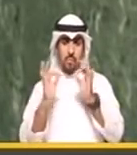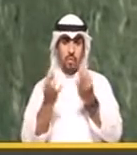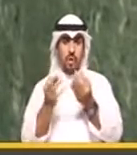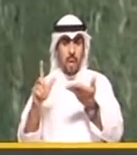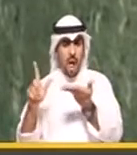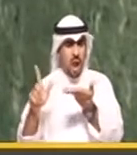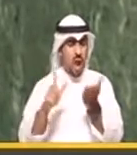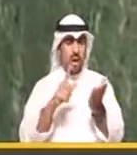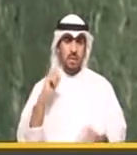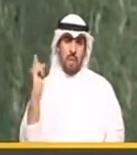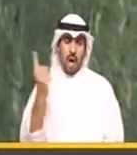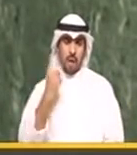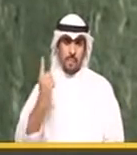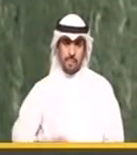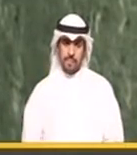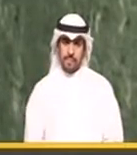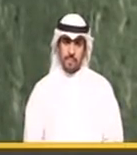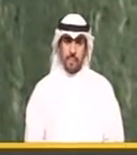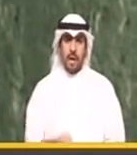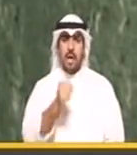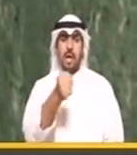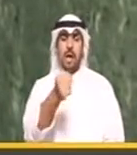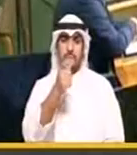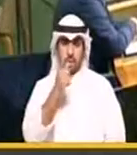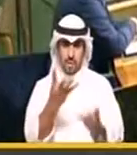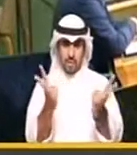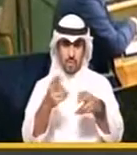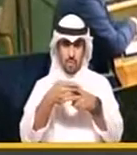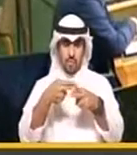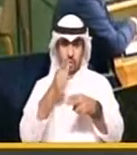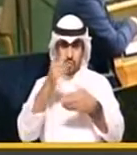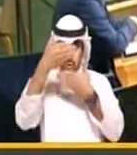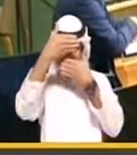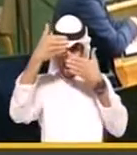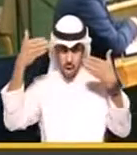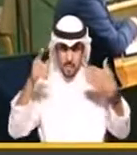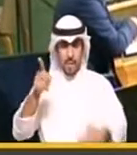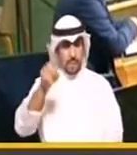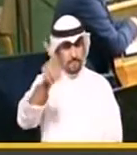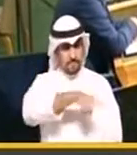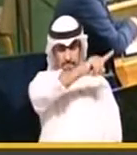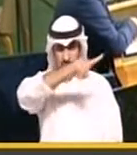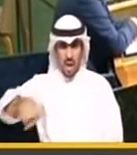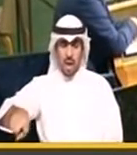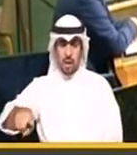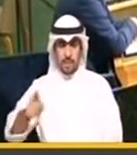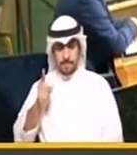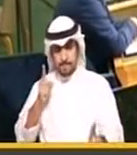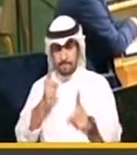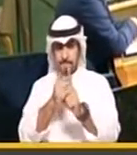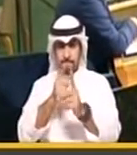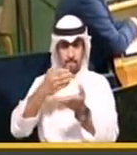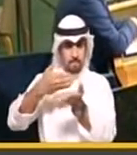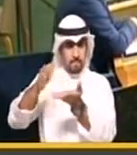في العالم كلمه الكويت اكدت ان الارهاب ظاهره بغيضه ومجابهته مسؤوليه دوليه